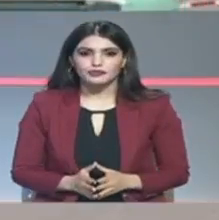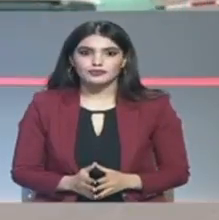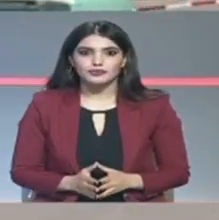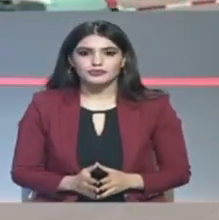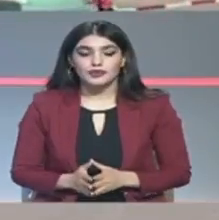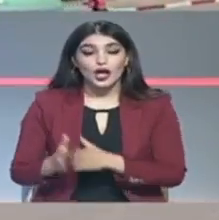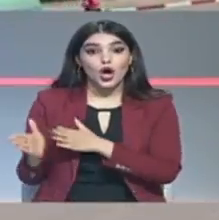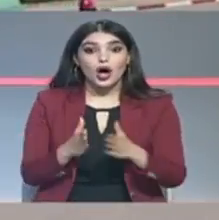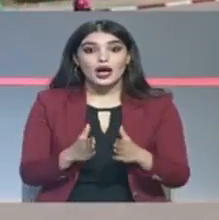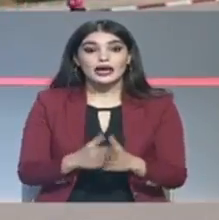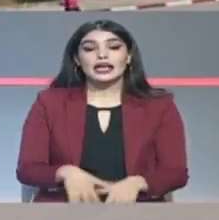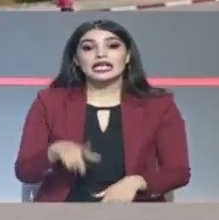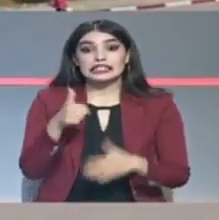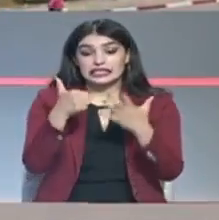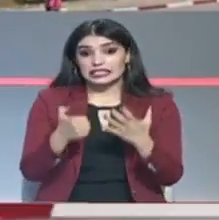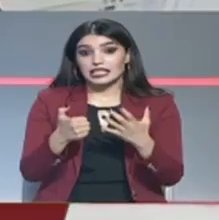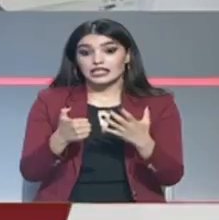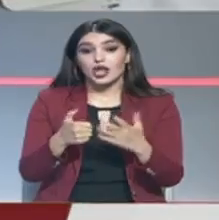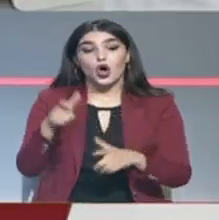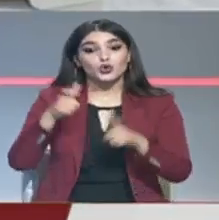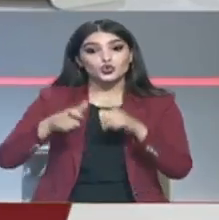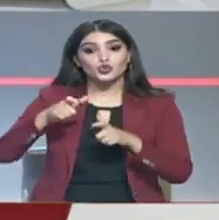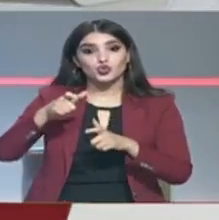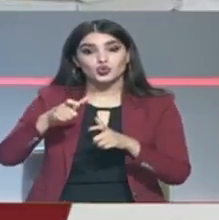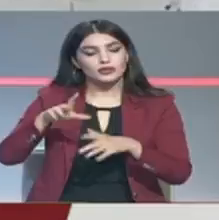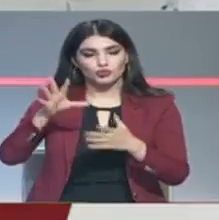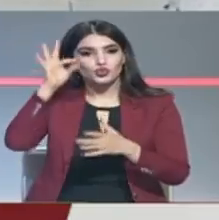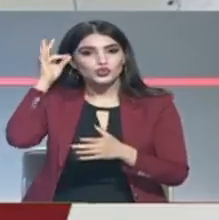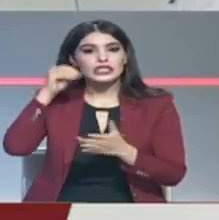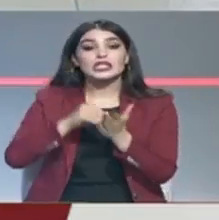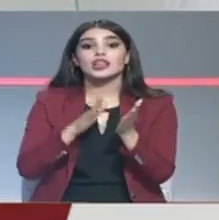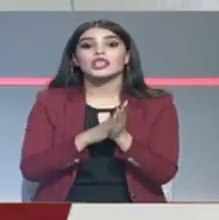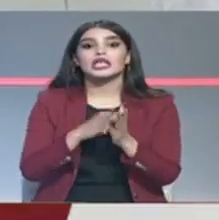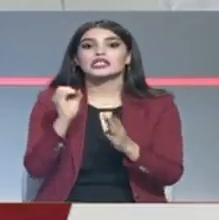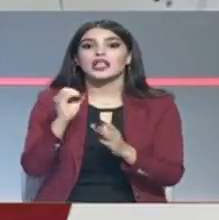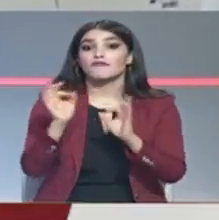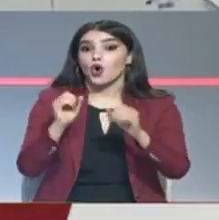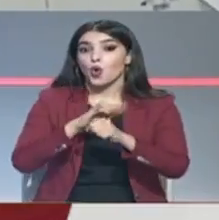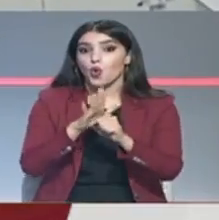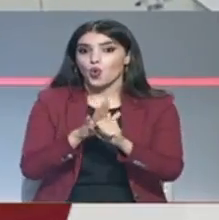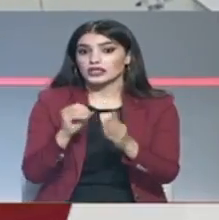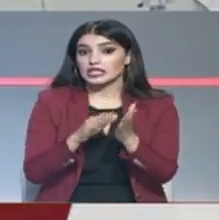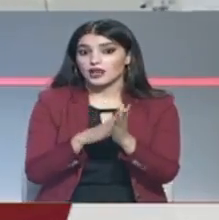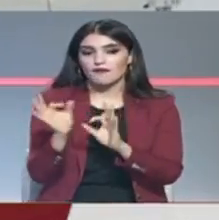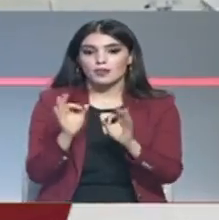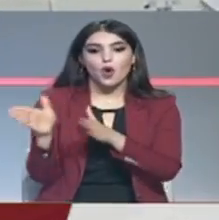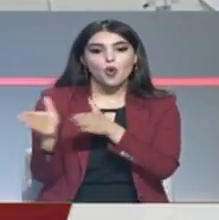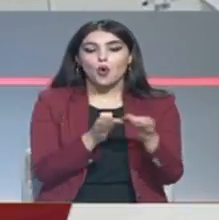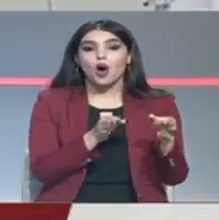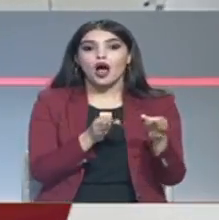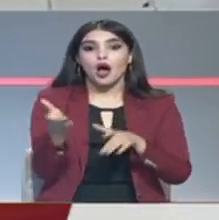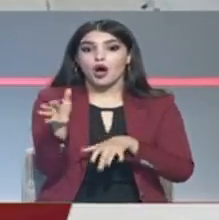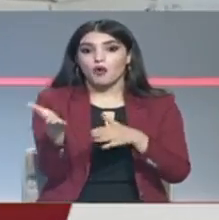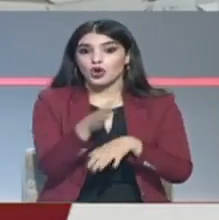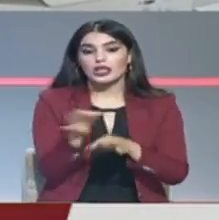اليوم السادس على التوالي تسجلت ونصف حاله اصابه بفيروس كورونا واستقرار عدد الوفيات وارتفاع